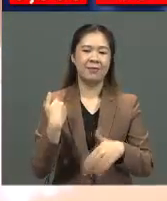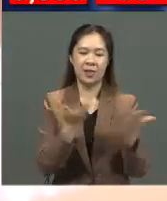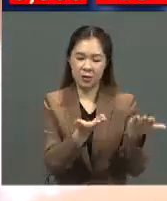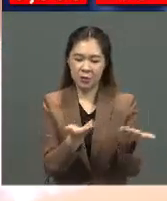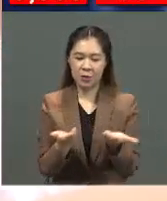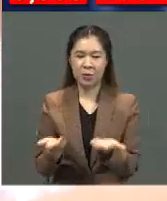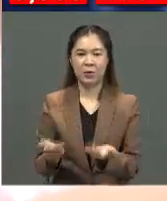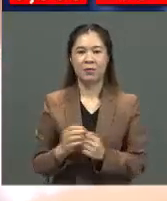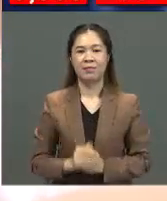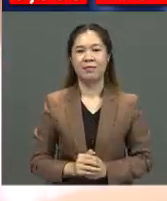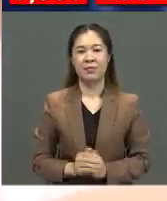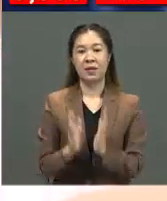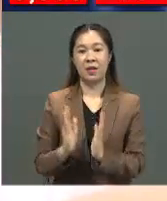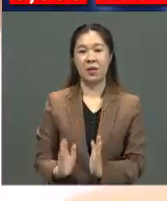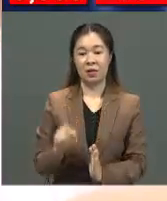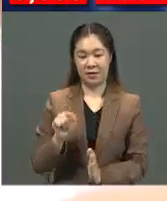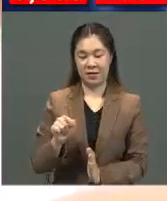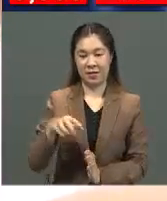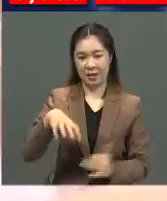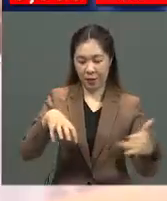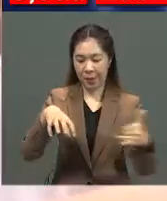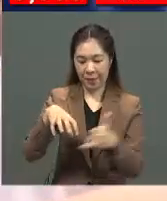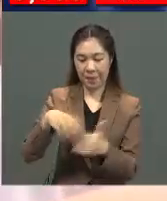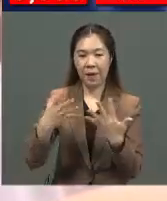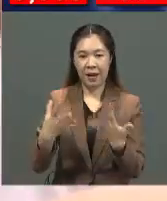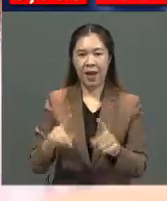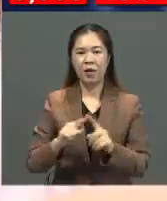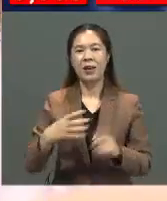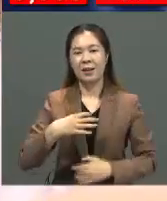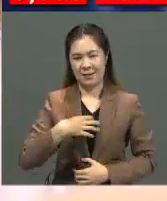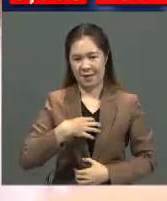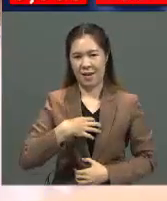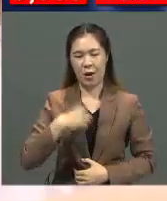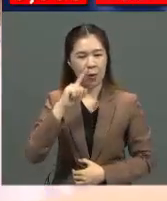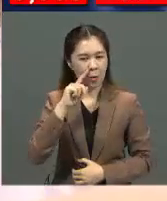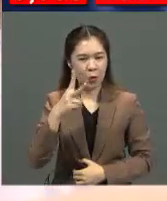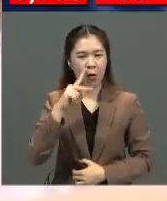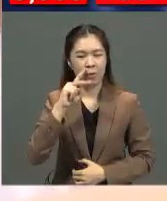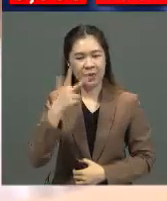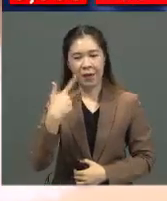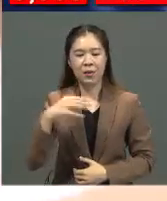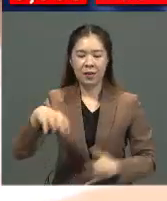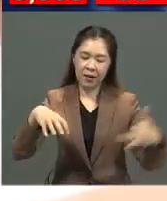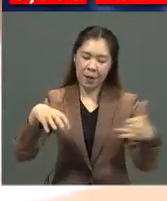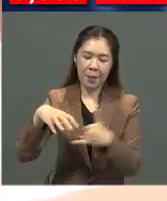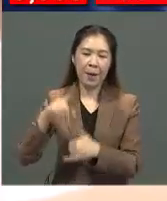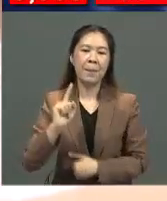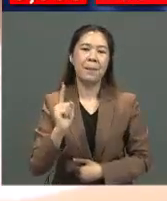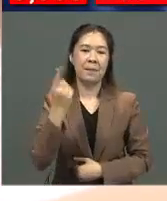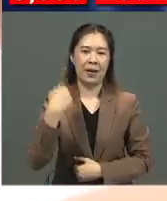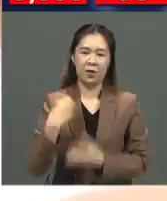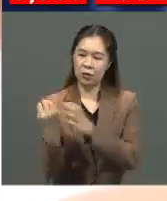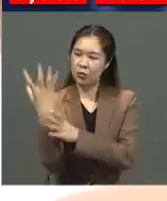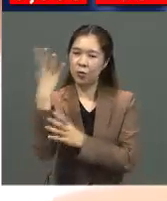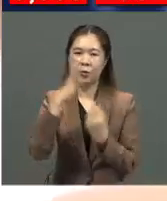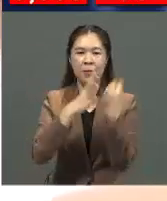งมีพี่น้องประชาชนจำนวนมากเคยมาเที่ยวที่นี่แล้วนะครับวันนี้ก็อยากให้กลับมาเพราะว่าอากาศดีต้นไม้ร่มรื่นนะ